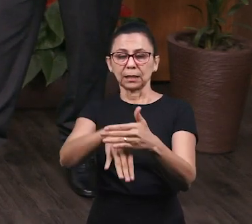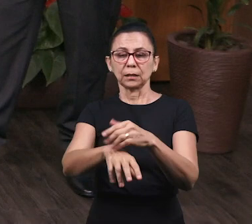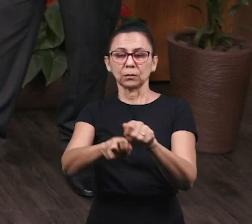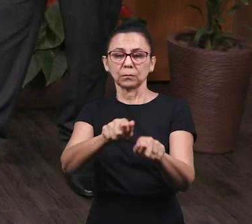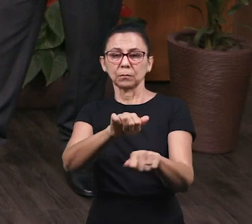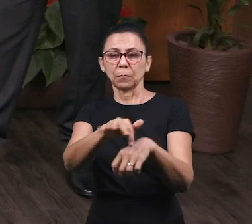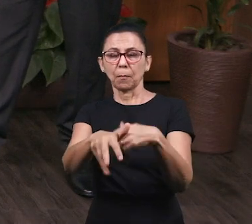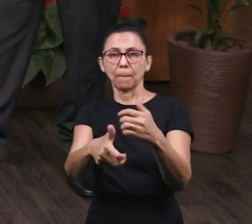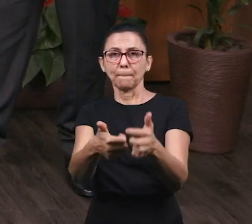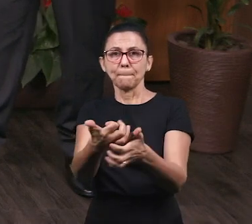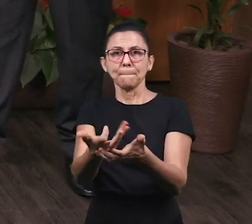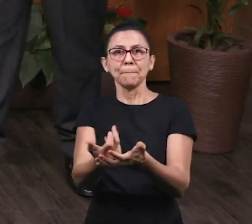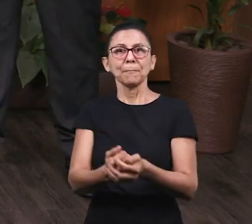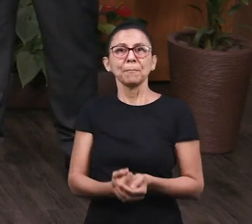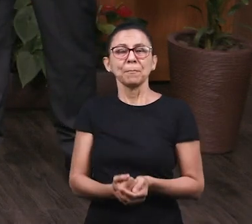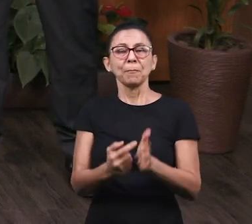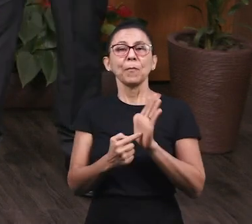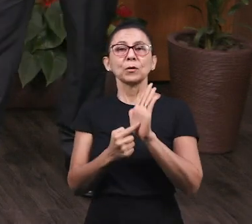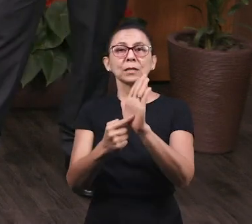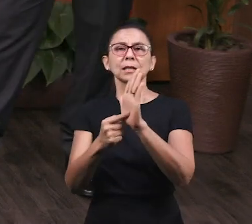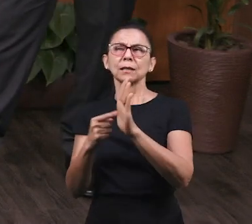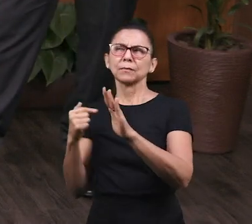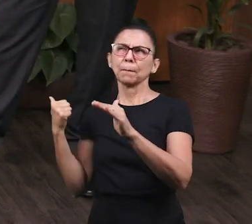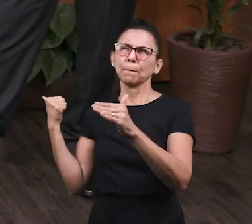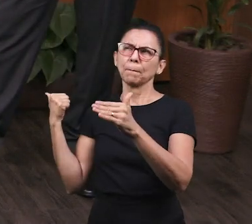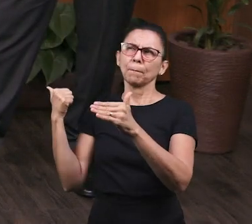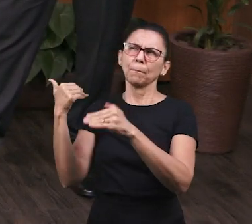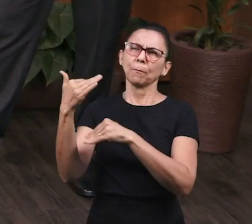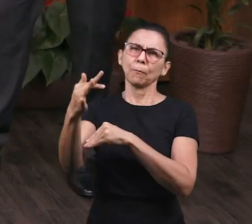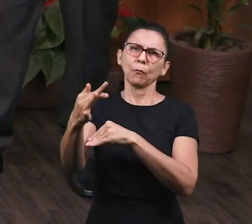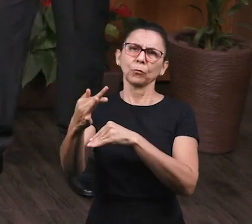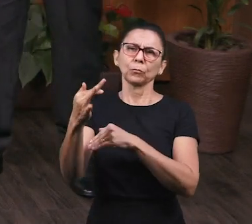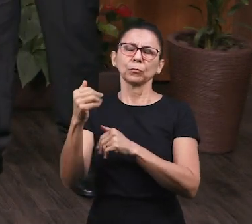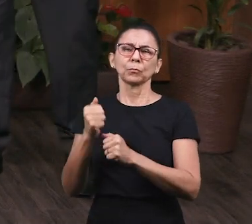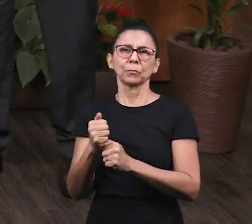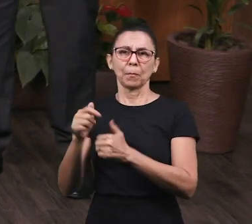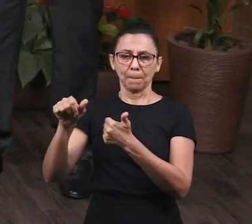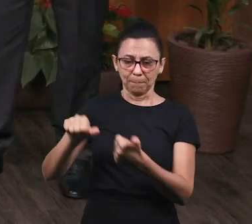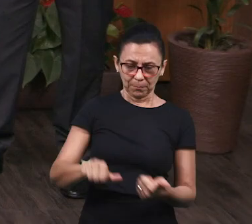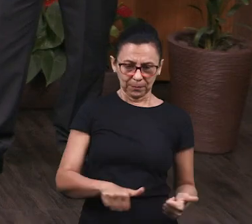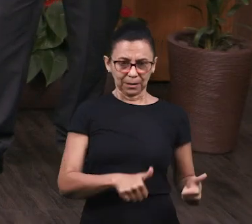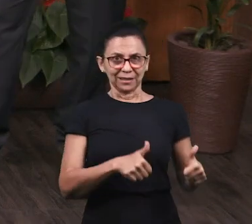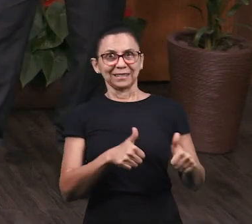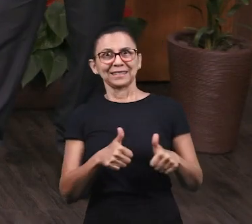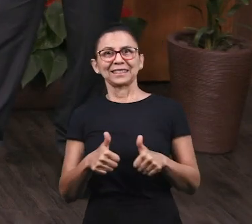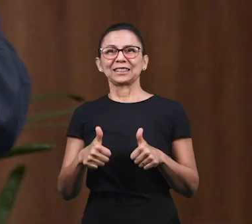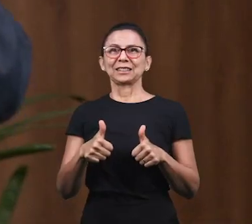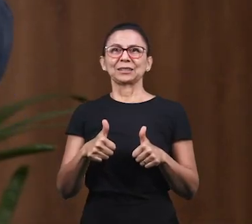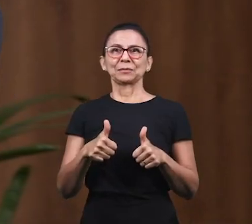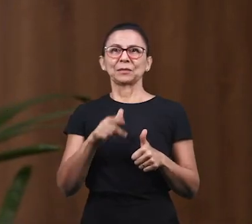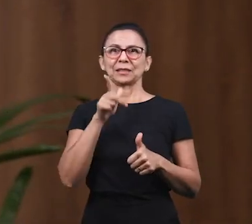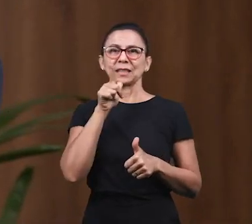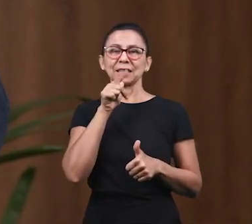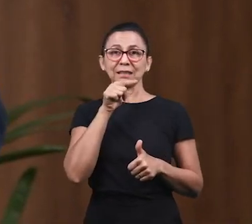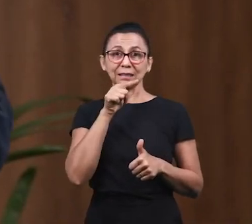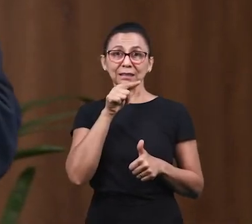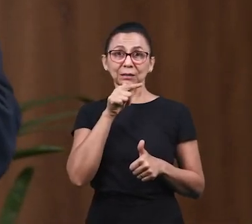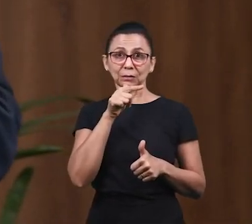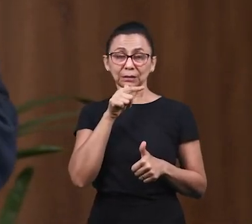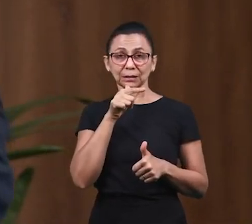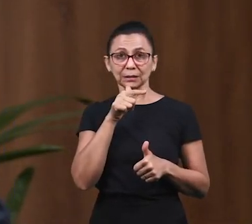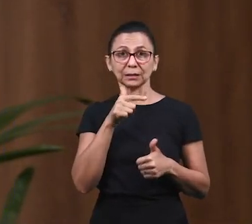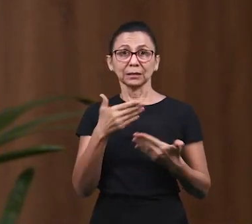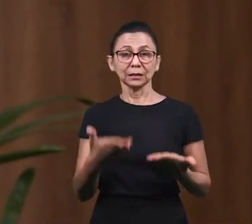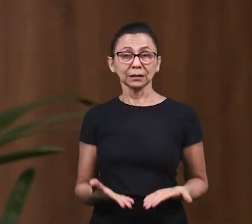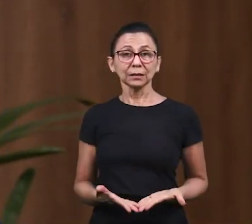vers le baptême dans les eaux. Il n'existe pas de justification sans transformation de